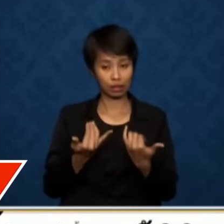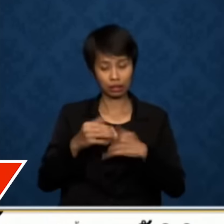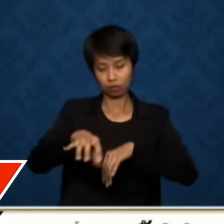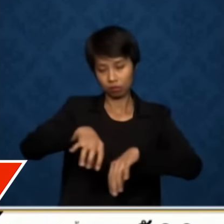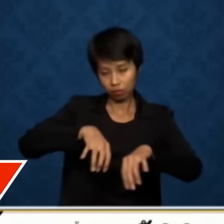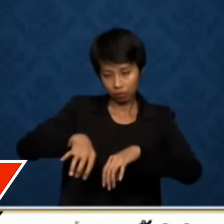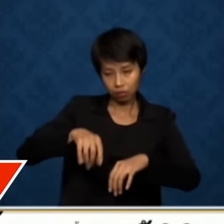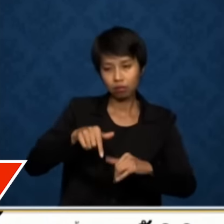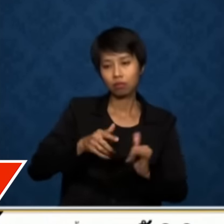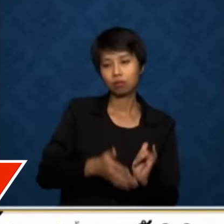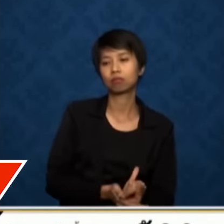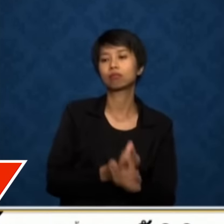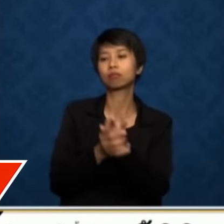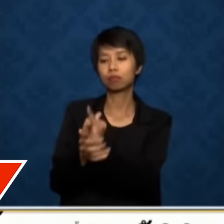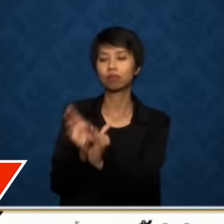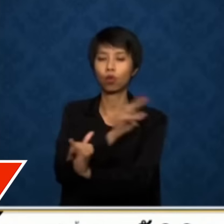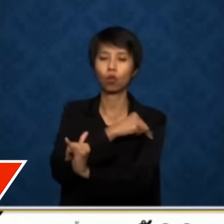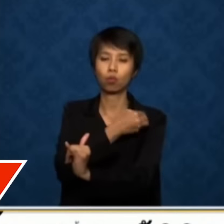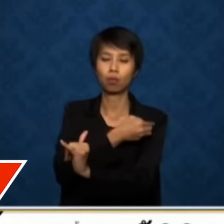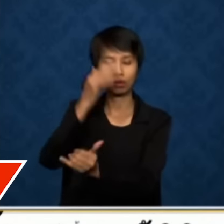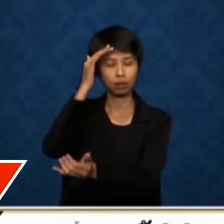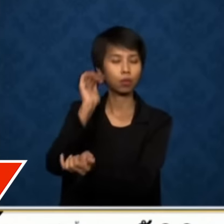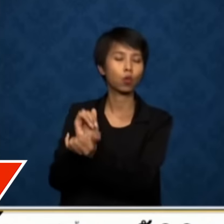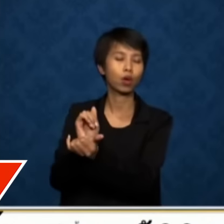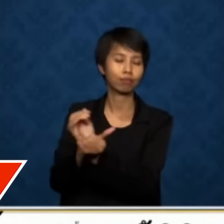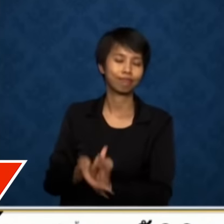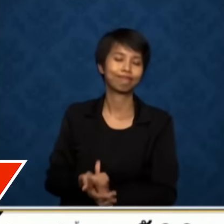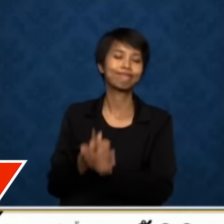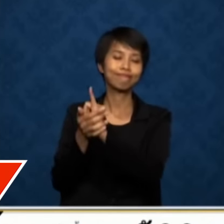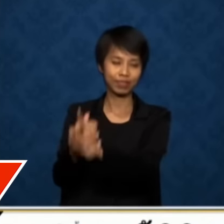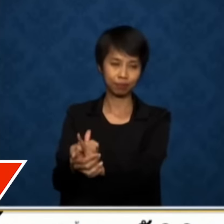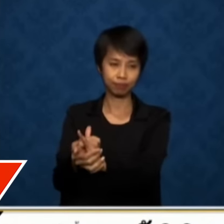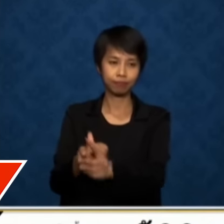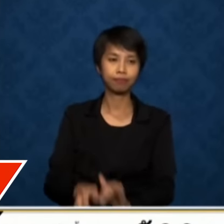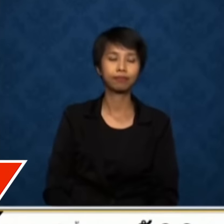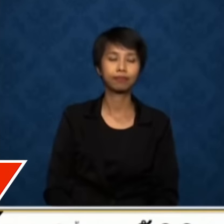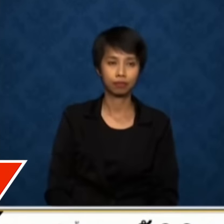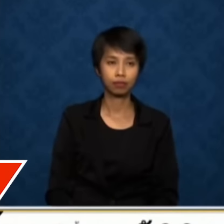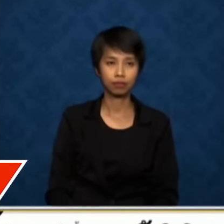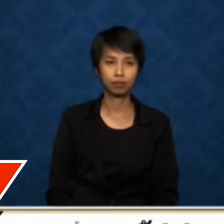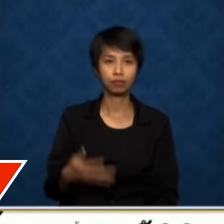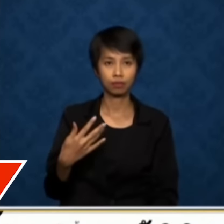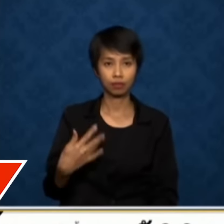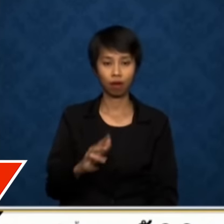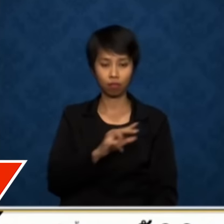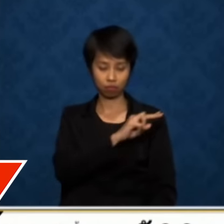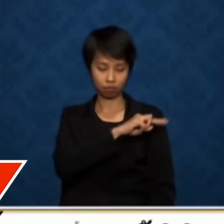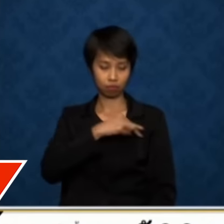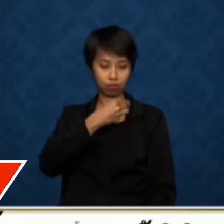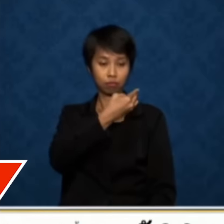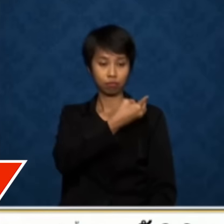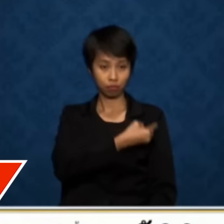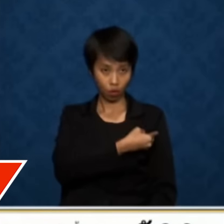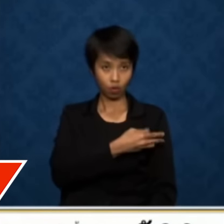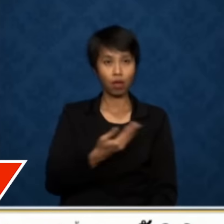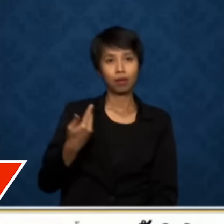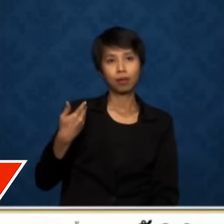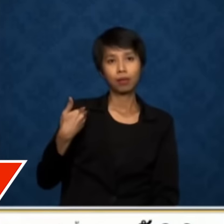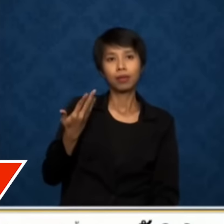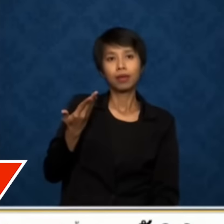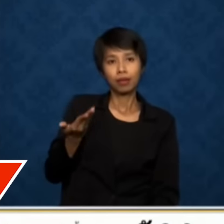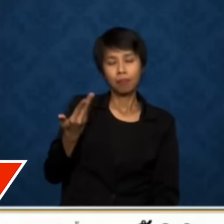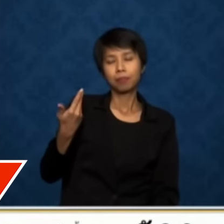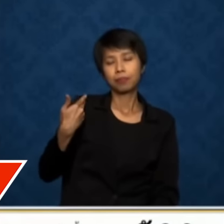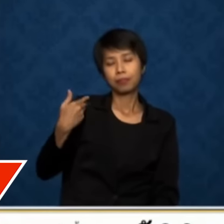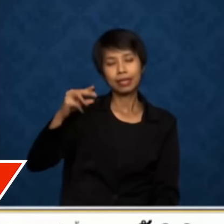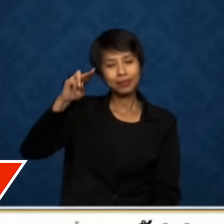าครับ refer ครับส่งไปโรงพยาบาลตำรวจทีนี้ท่านประธานครับหมอเราเนี่ยโชคดีมีอาจารย์ชลน่านนั่งอยู่ขออนุญาต